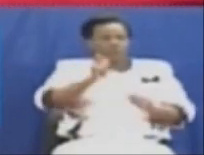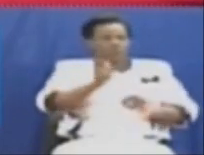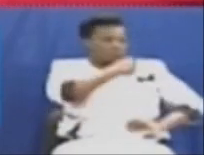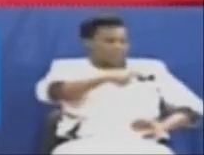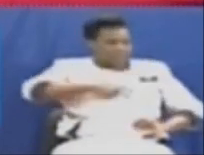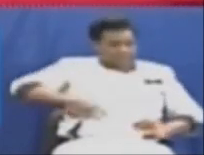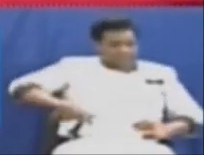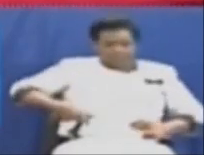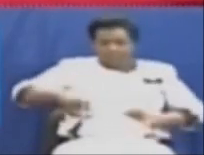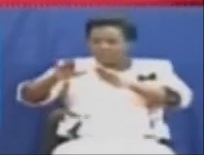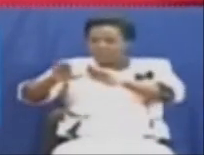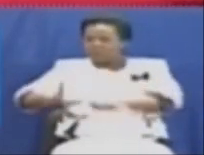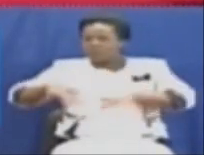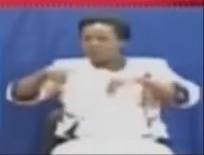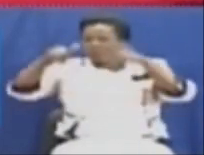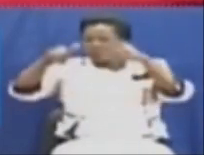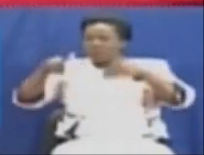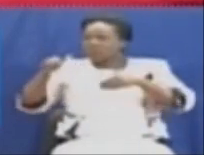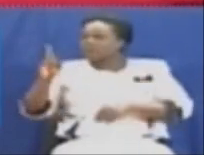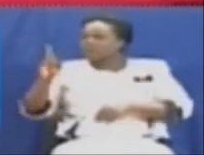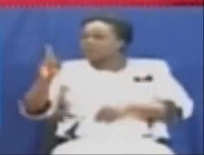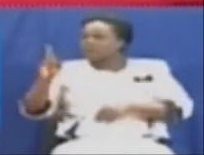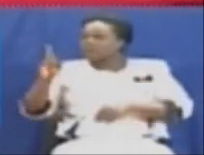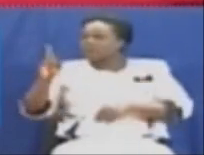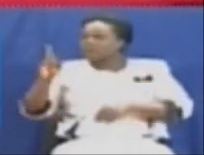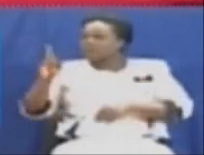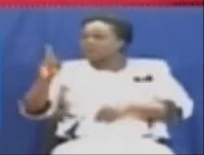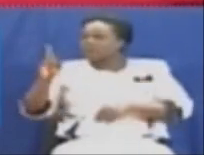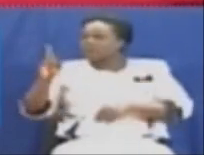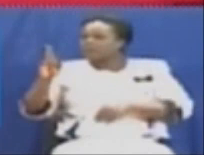Shughuli za kamati kwa mwaka 2019.